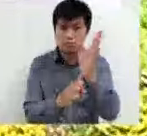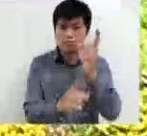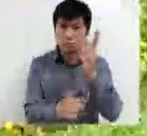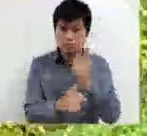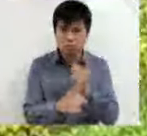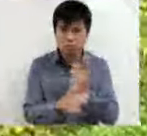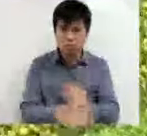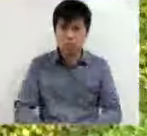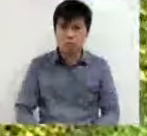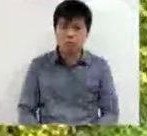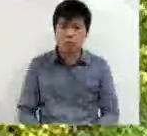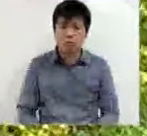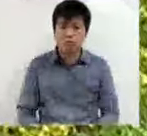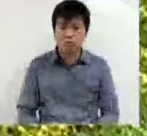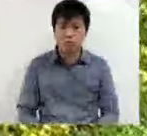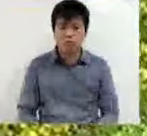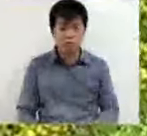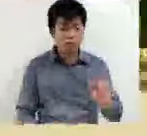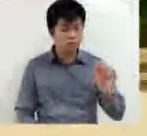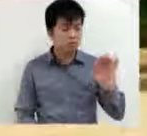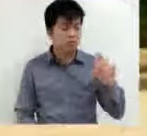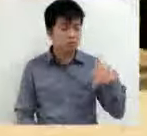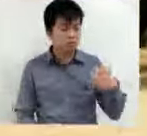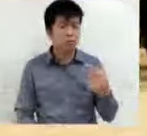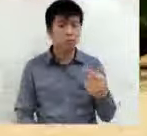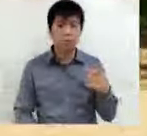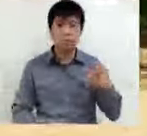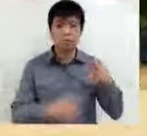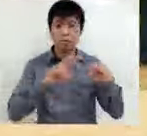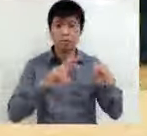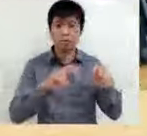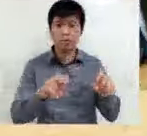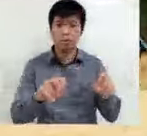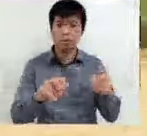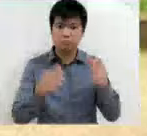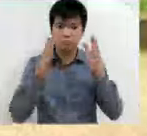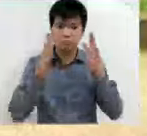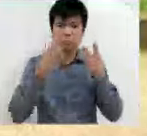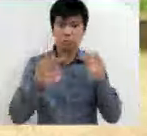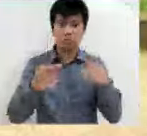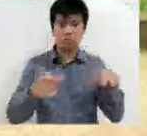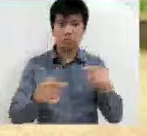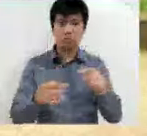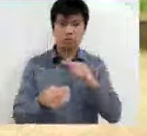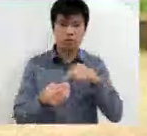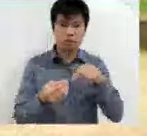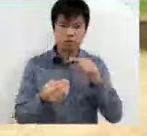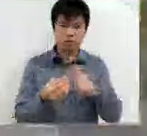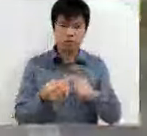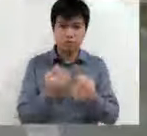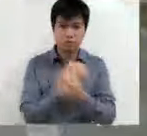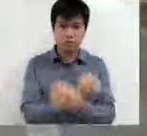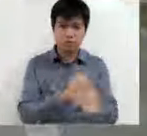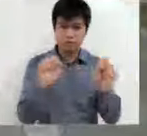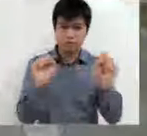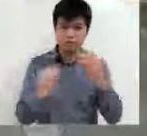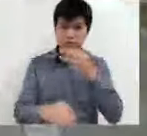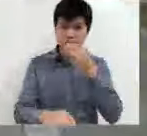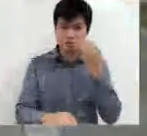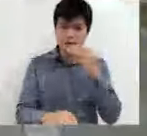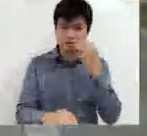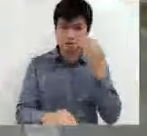AFP, bukod sa pag-iimbestiga sa nangyari, pinagtutuunan din nila ng pansin ang seguridad sa Marawi City, nang sa